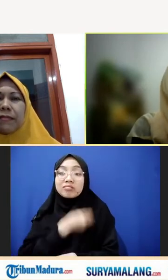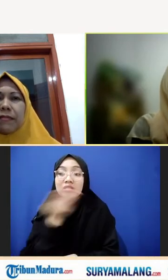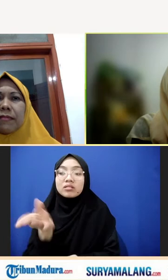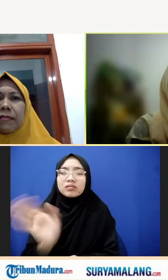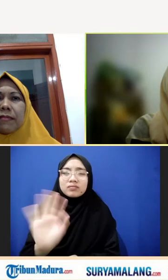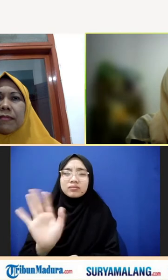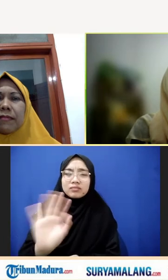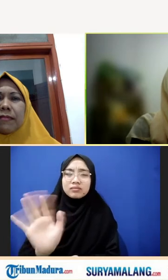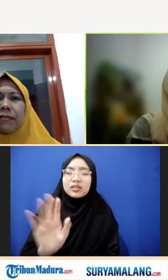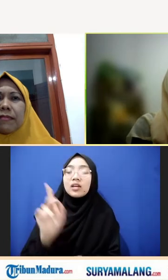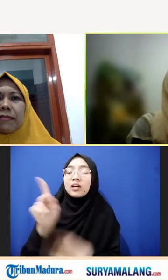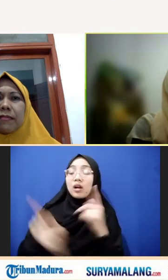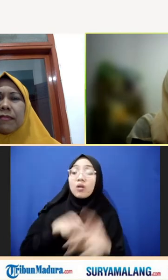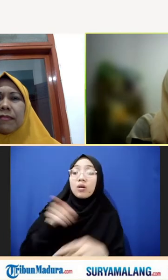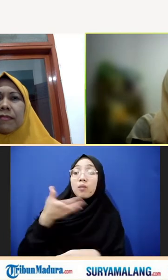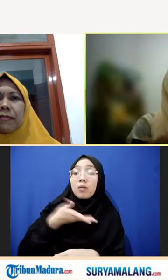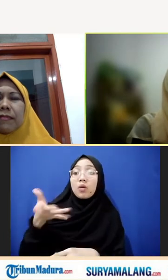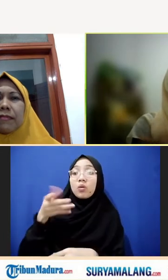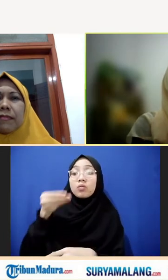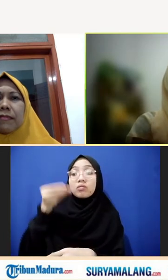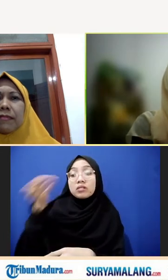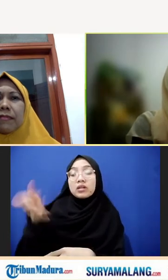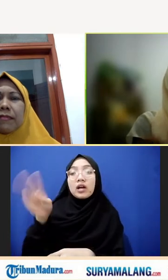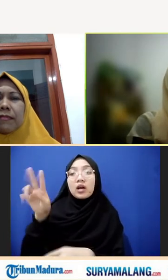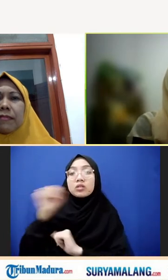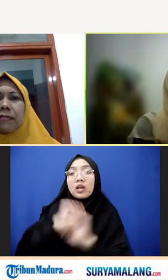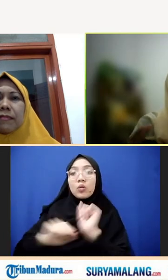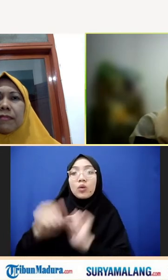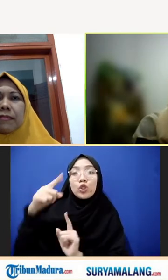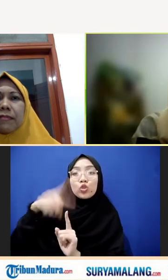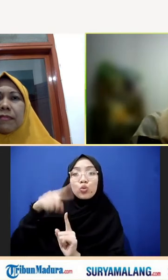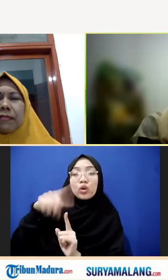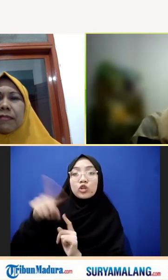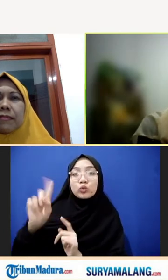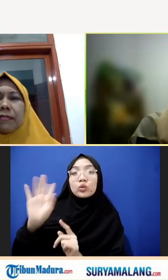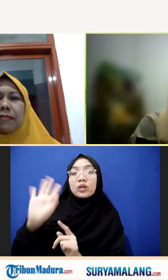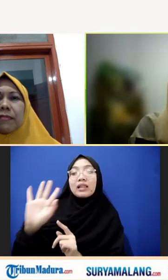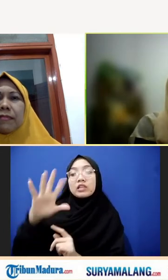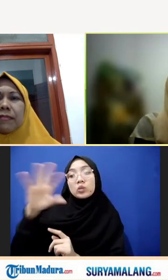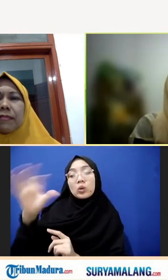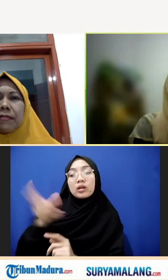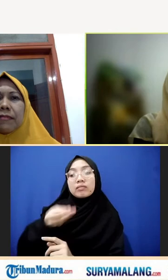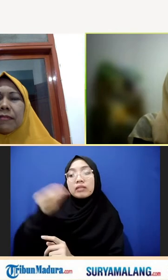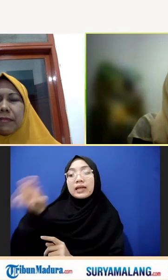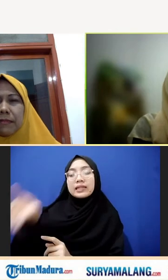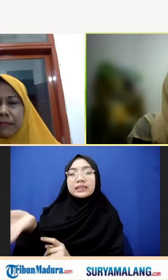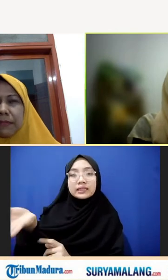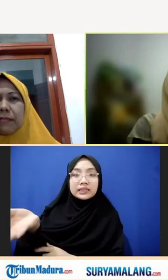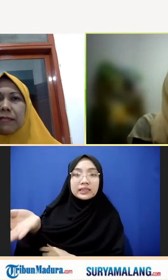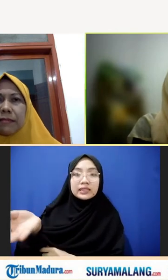Oh, kamu harus ngerjain sekian tugas dulu, baru nanti sore mami kasih handphone.